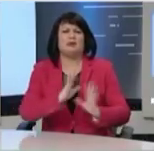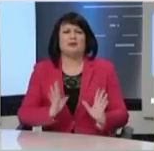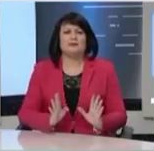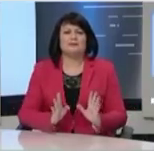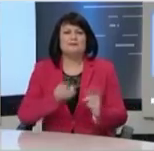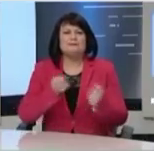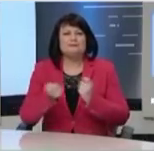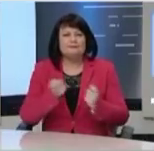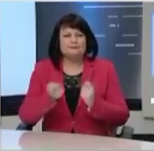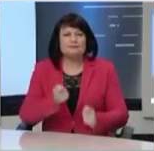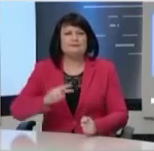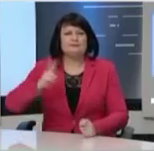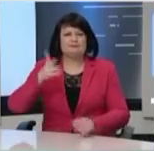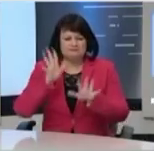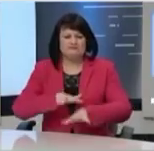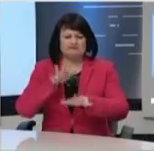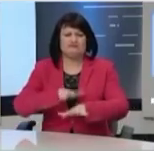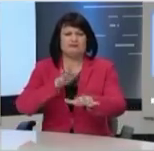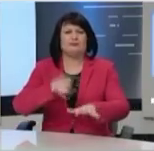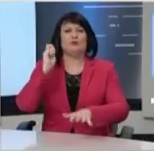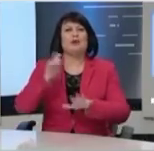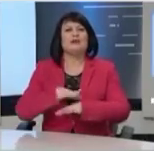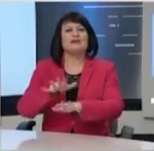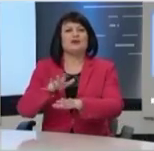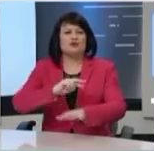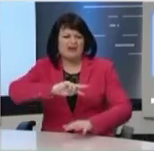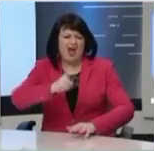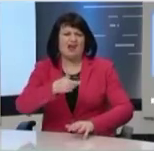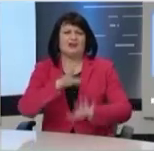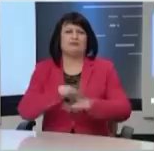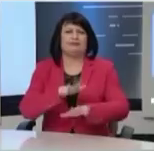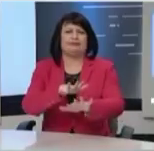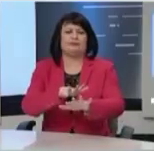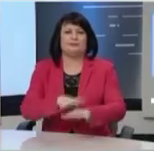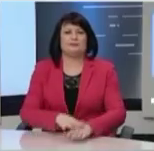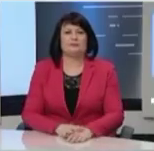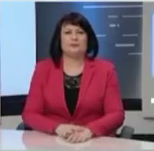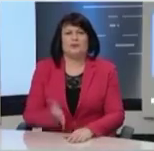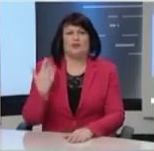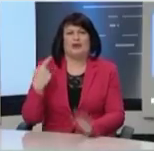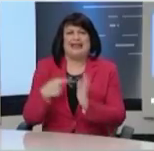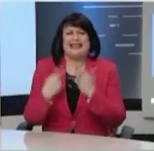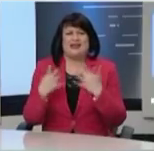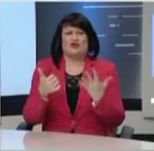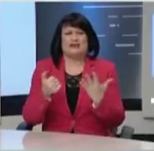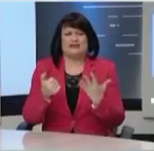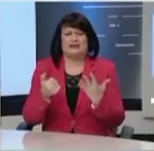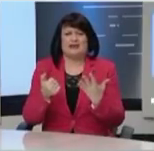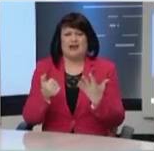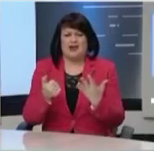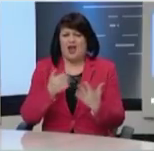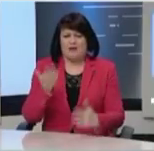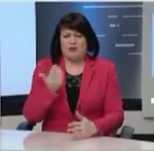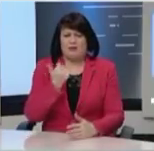να οργανώνουν αντισυγκεντρώσεις σε πολιτικές συγκεντρώσεις άλλων κομμάτων, πράγματα που είχαμε να δούμε από τη δεκαετία του 60, και